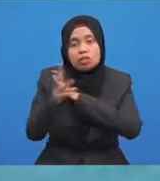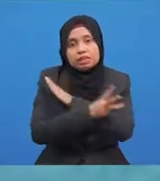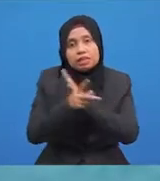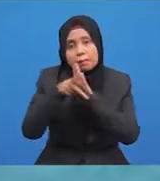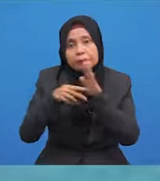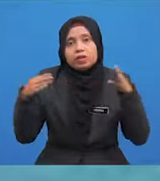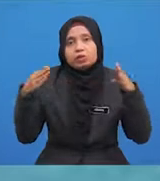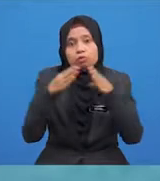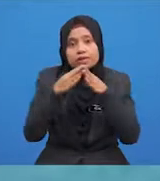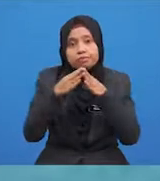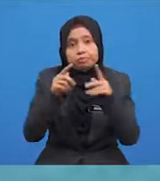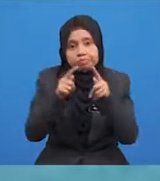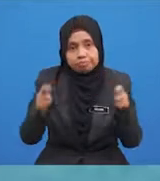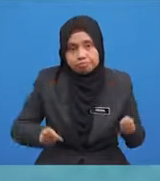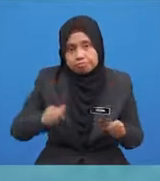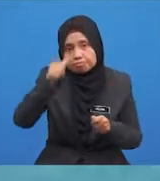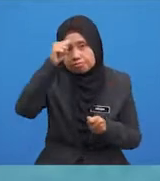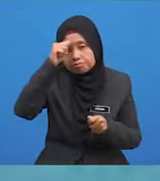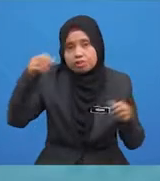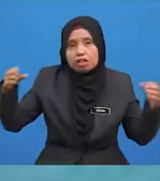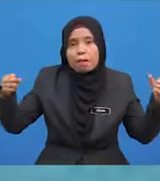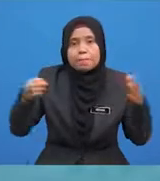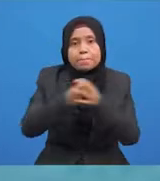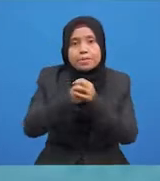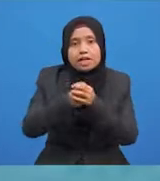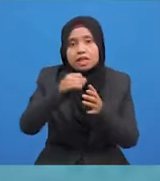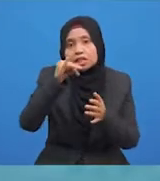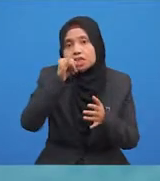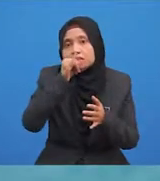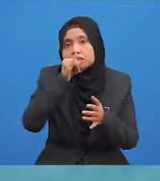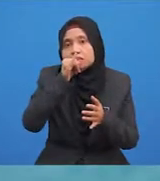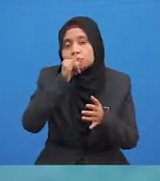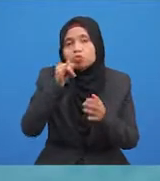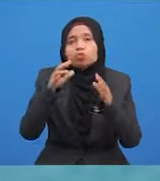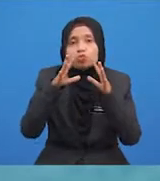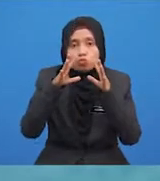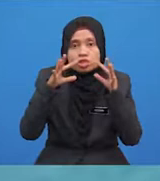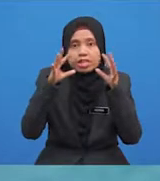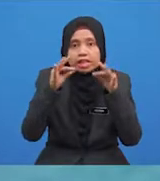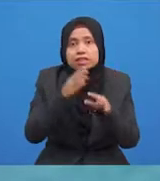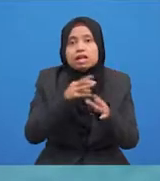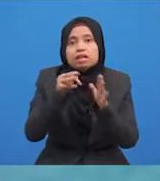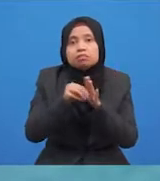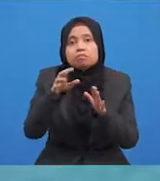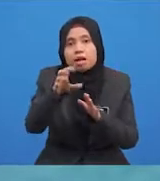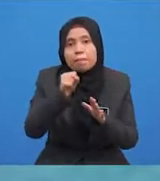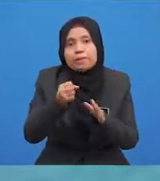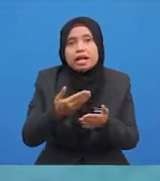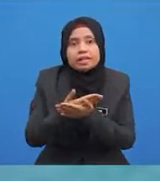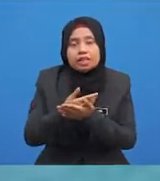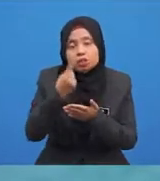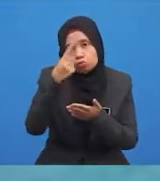perumahan, iaitu tempat ayah melanggar seekor ibu kucing dan mengambil anaknya